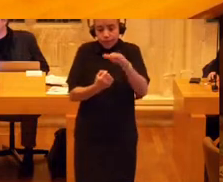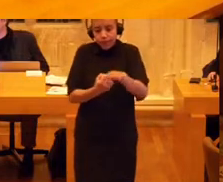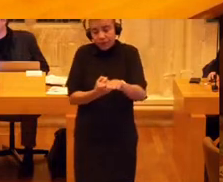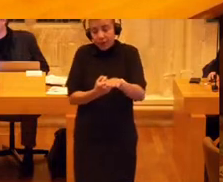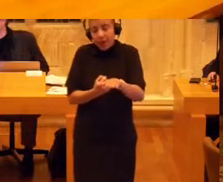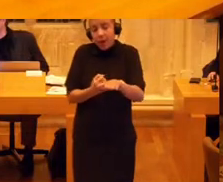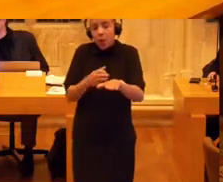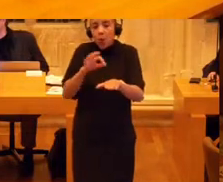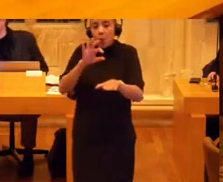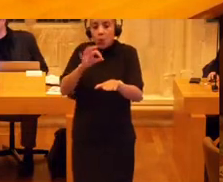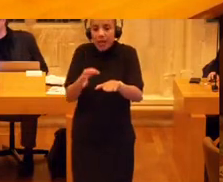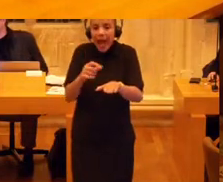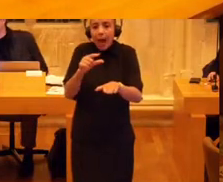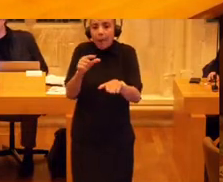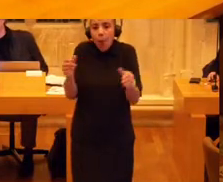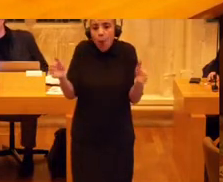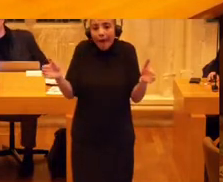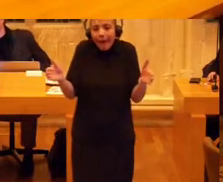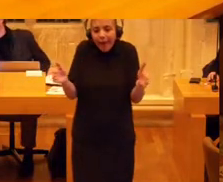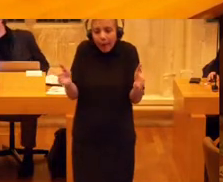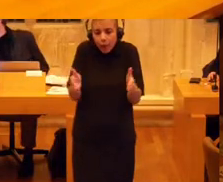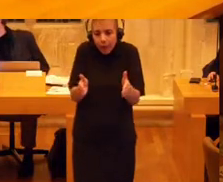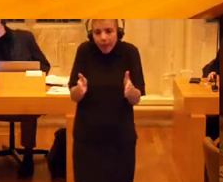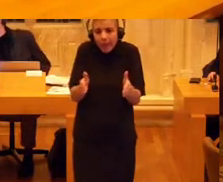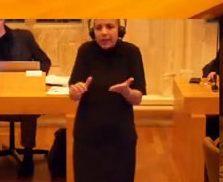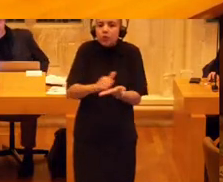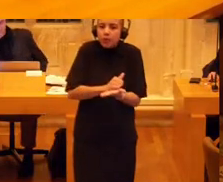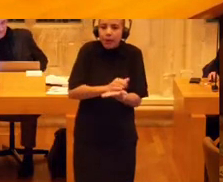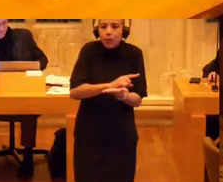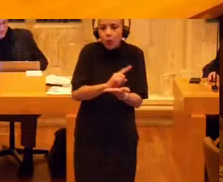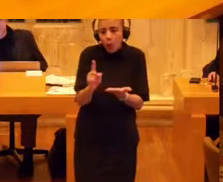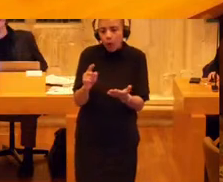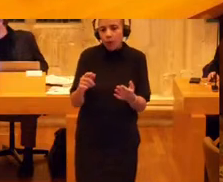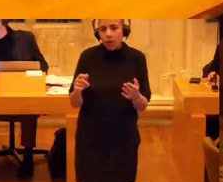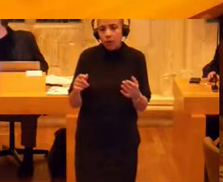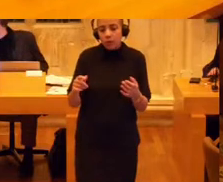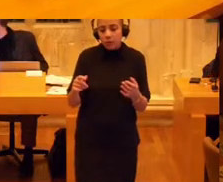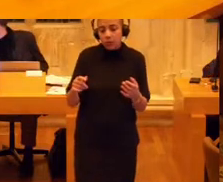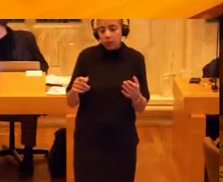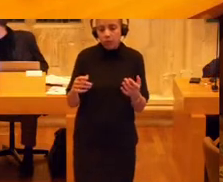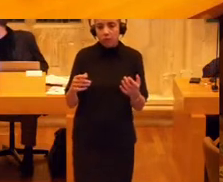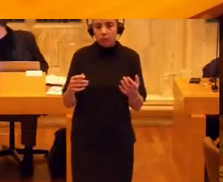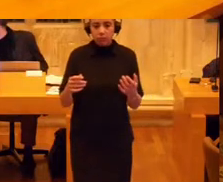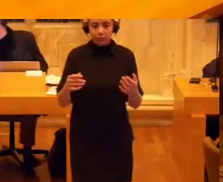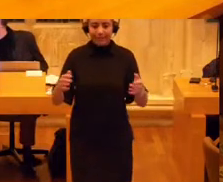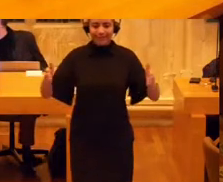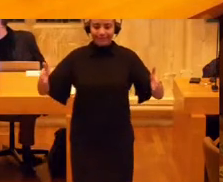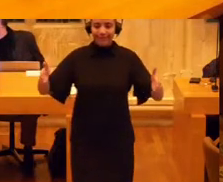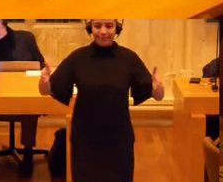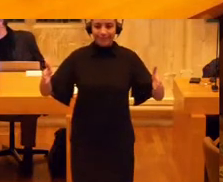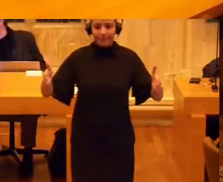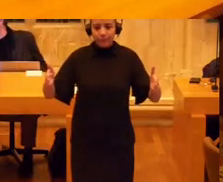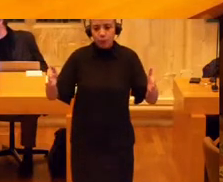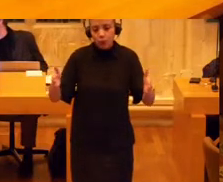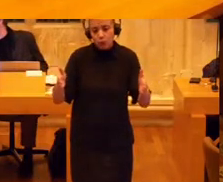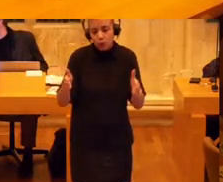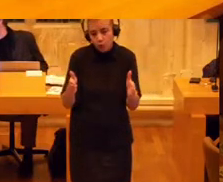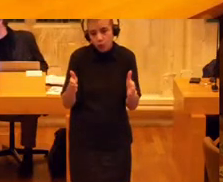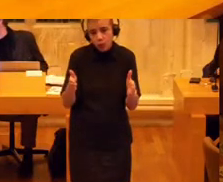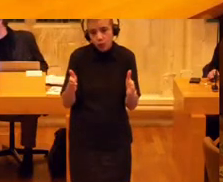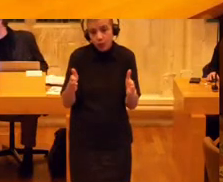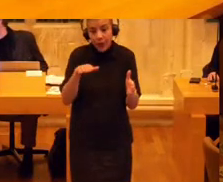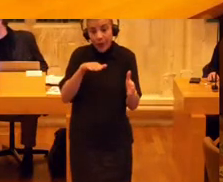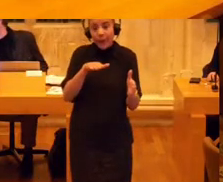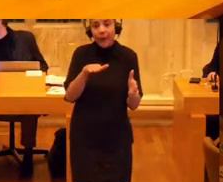être amputé, on va dire. Ouais. La largeur de voirie est moins importante, ce qui fera que la vitesse sera